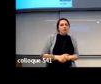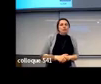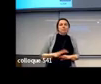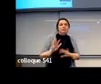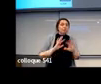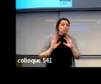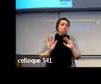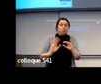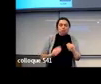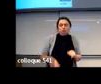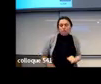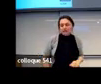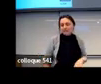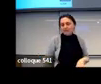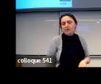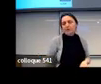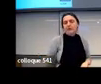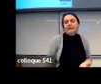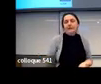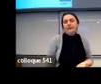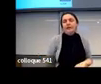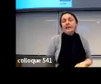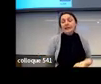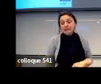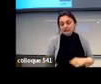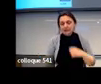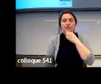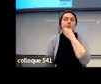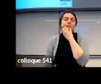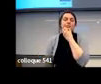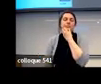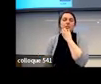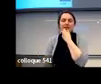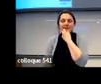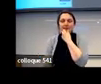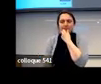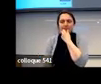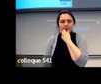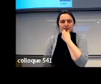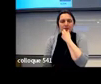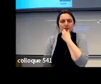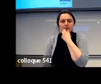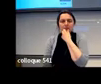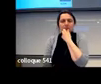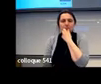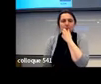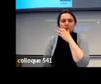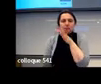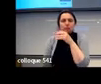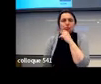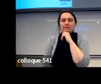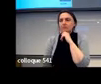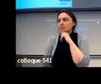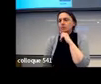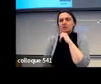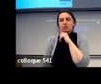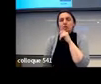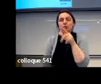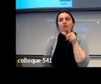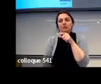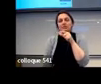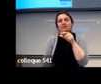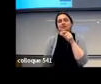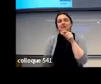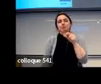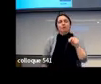plein d'autres. Donc, on n'est pas du tout dans la même réalité de travail. Je pense que ça va pour cet